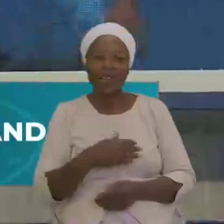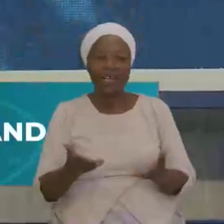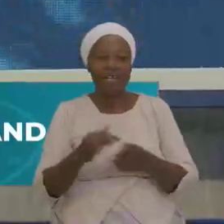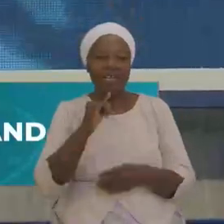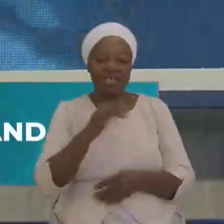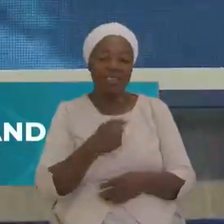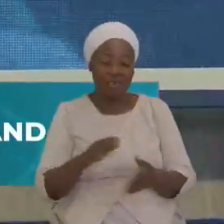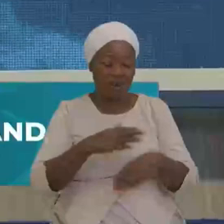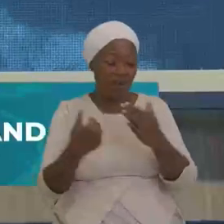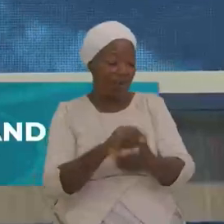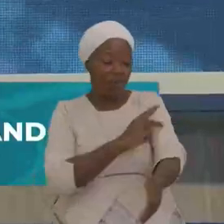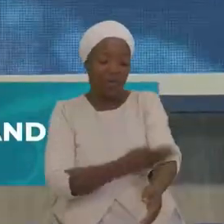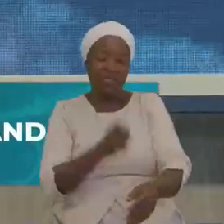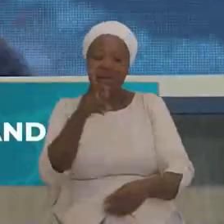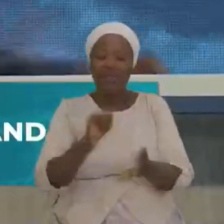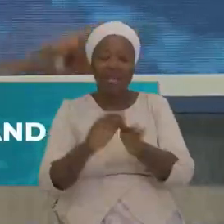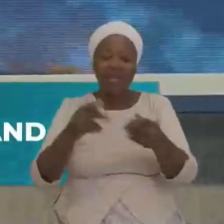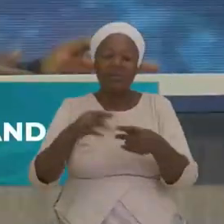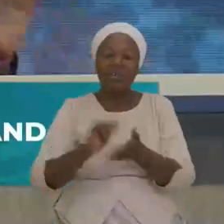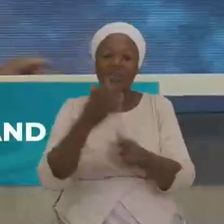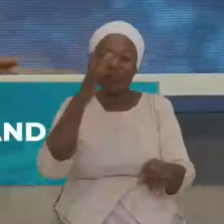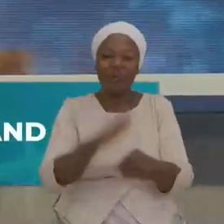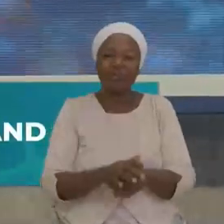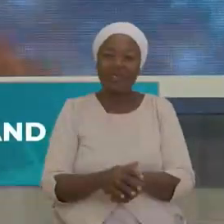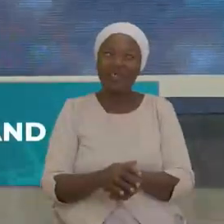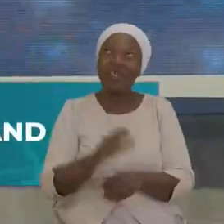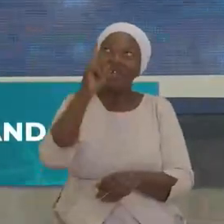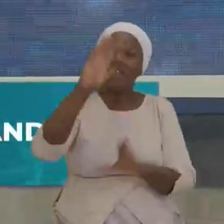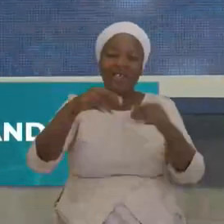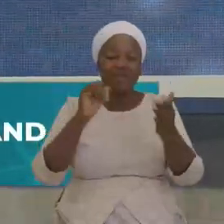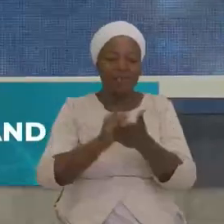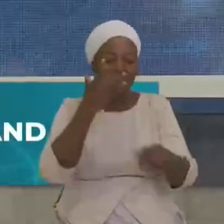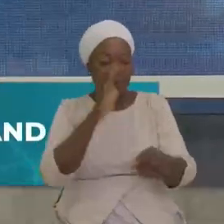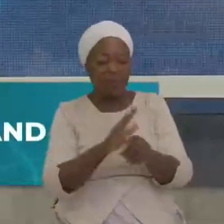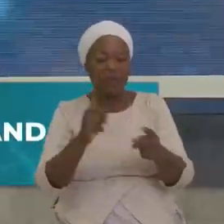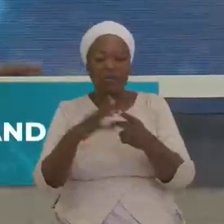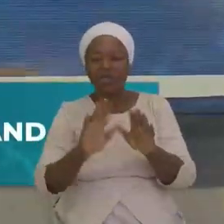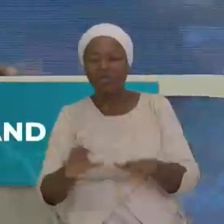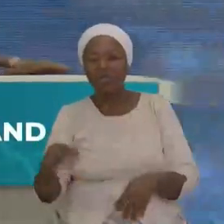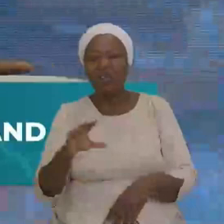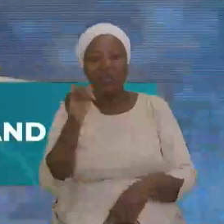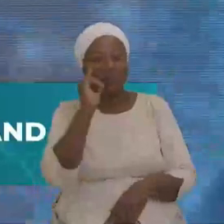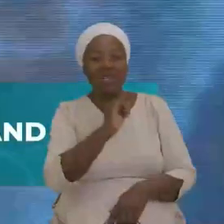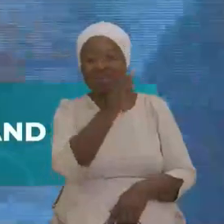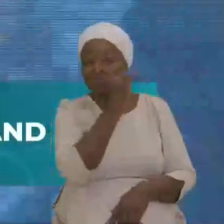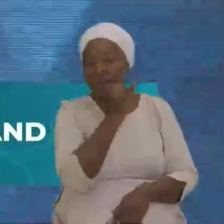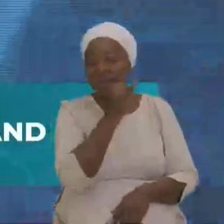Voici le Dieu Tout-Puissant qui fait la promesse. Il a fait la promesse aux enfants